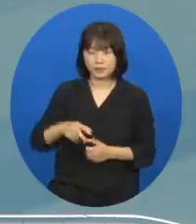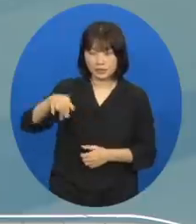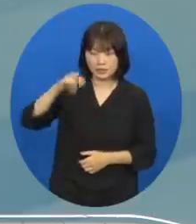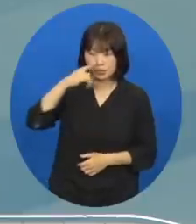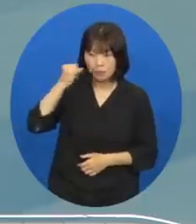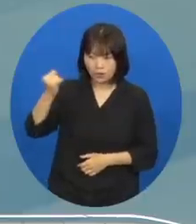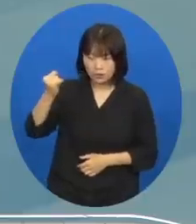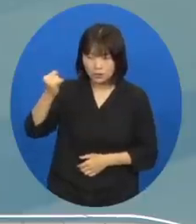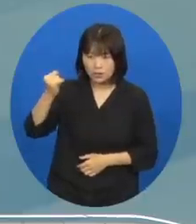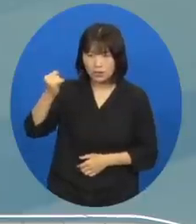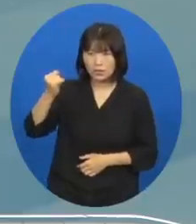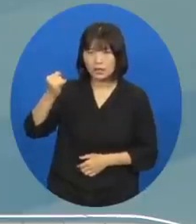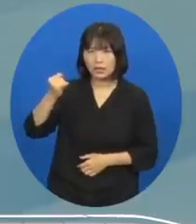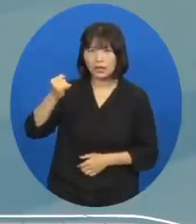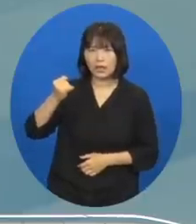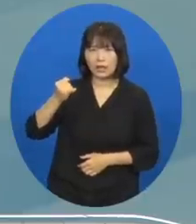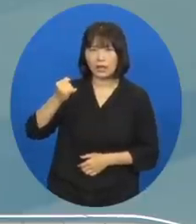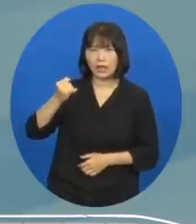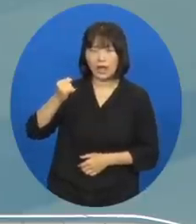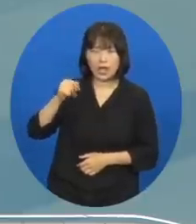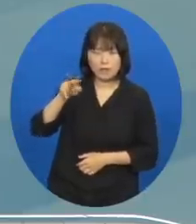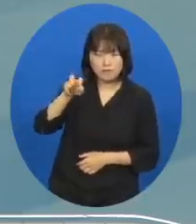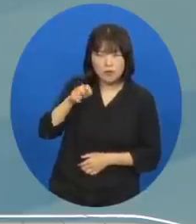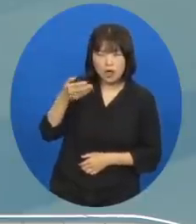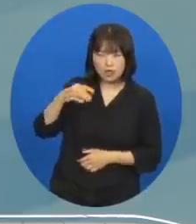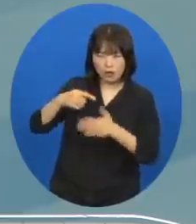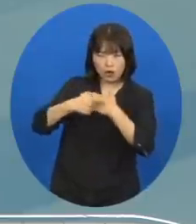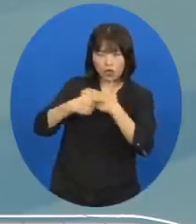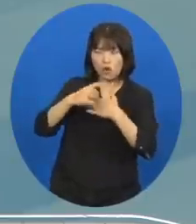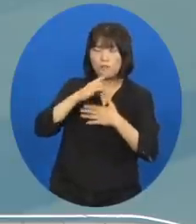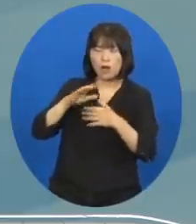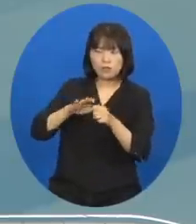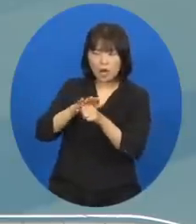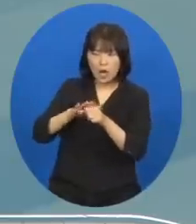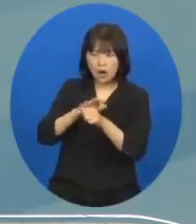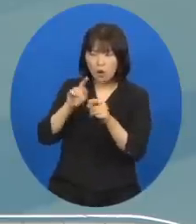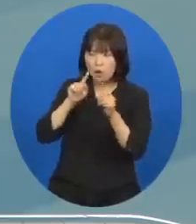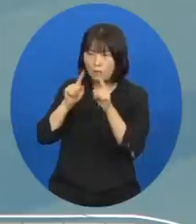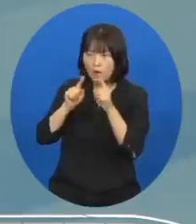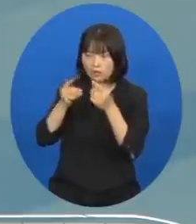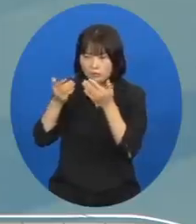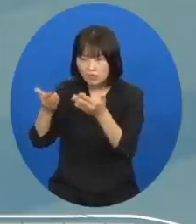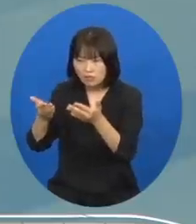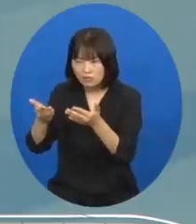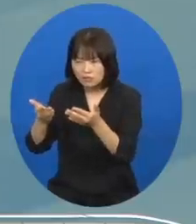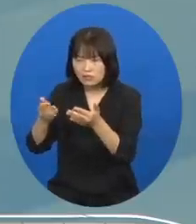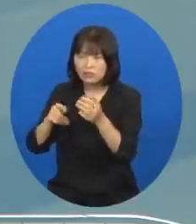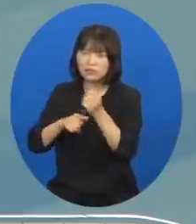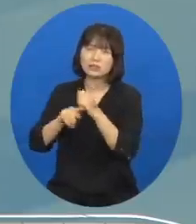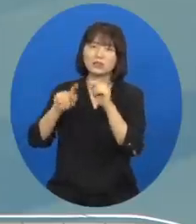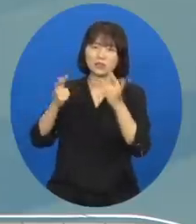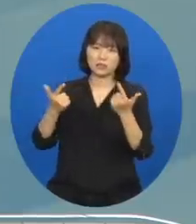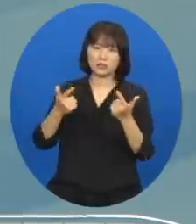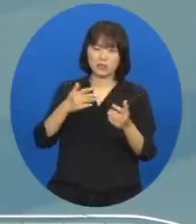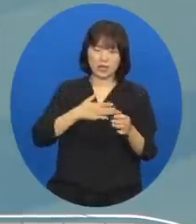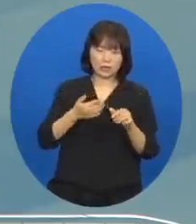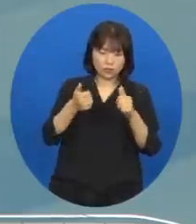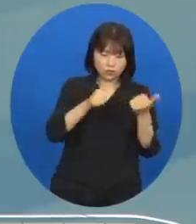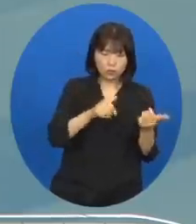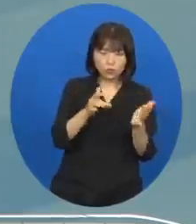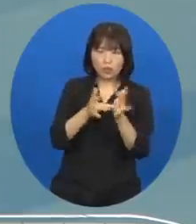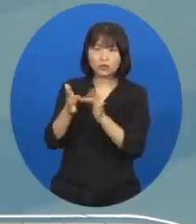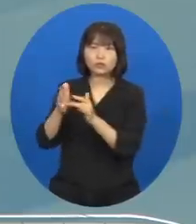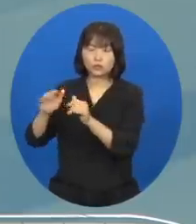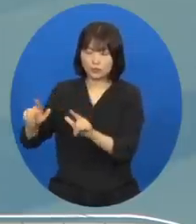마음은 미워하면서 겉으로만 사랑해요 이렇게 말 안 하는 게 아닙니다. 나는 죽고 예수로 살면